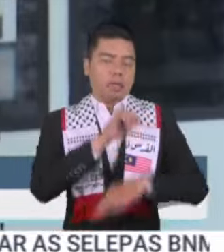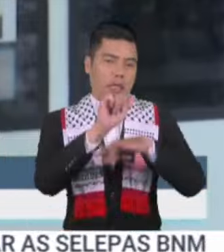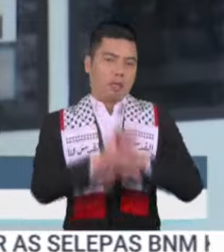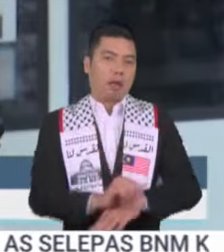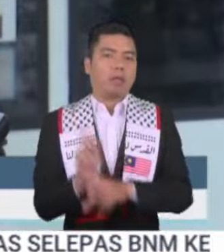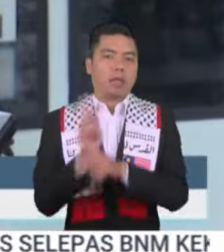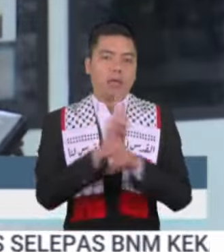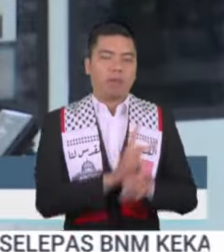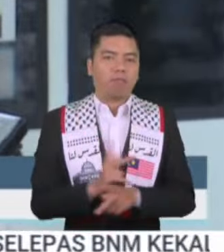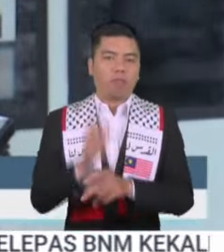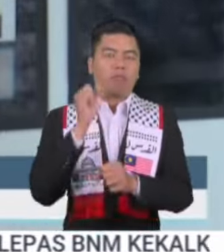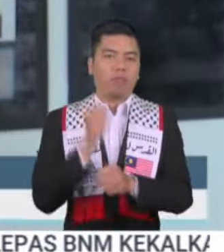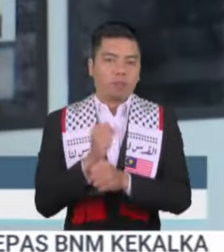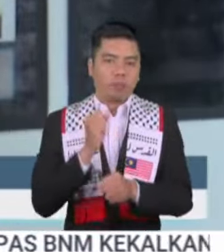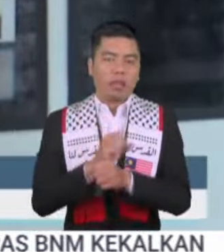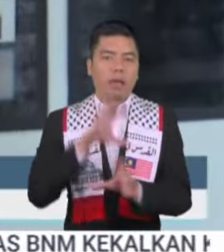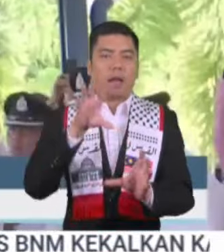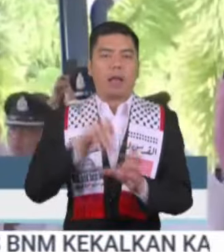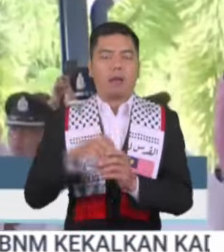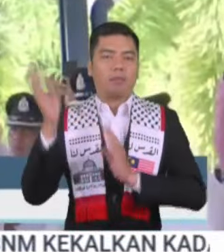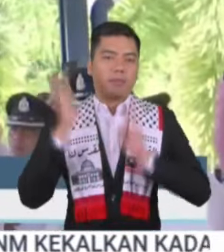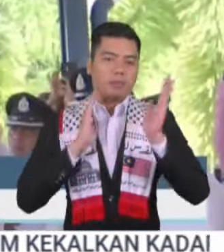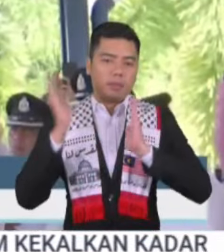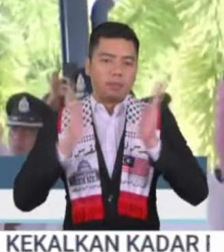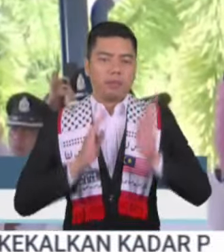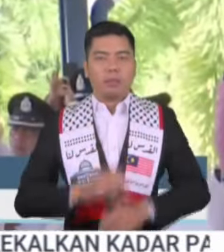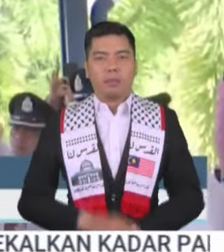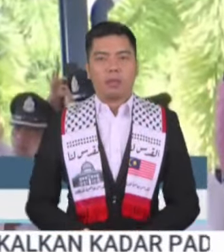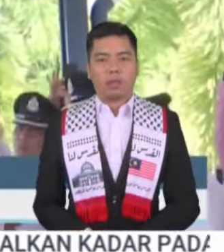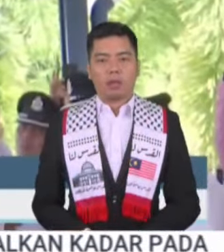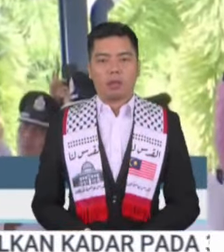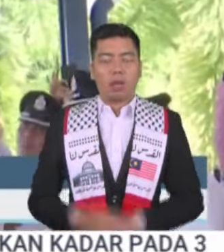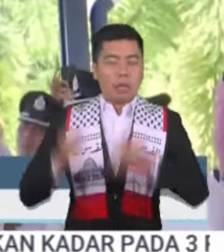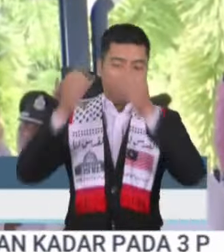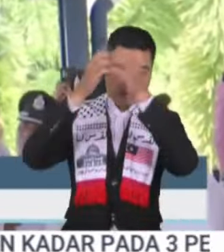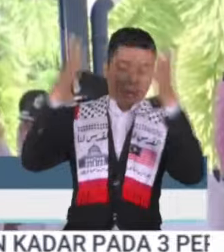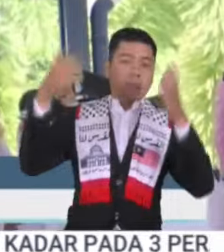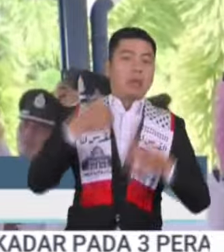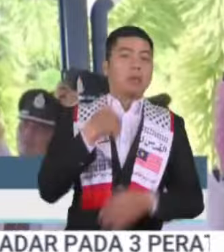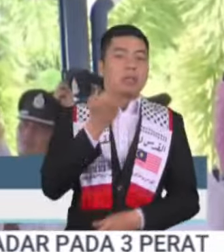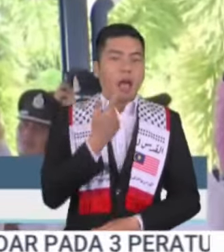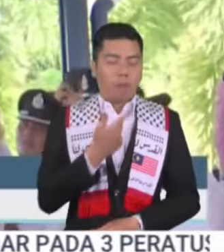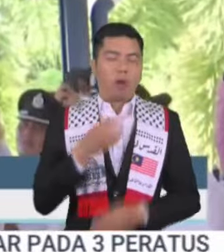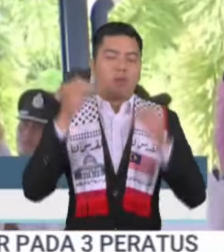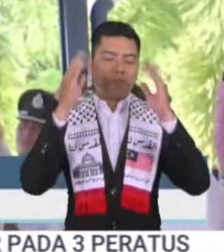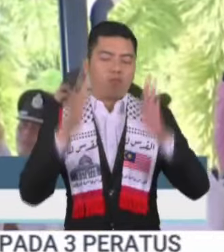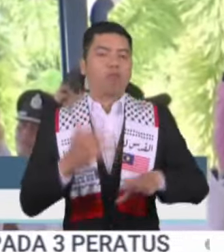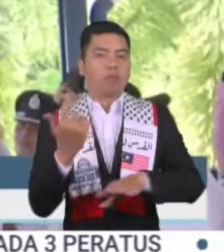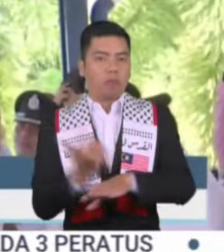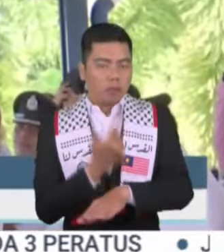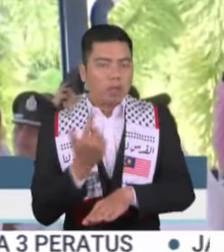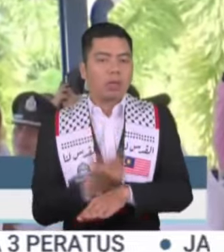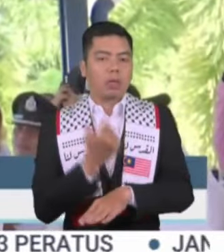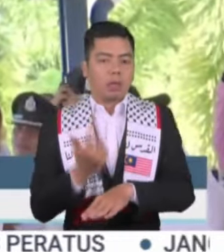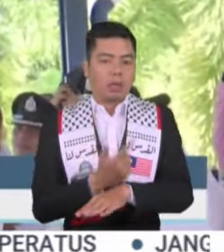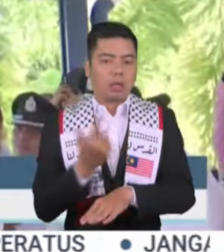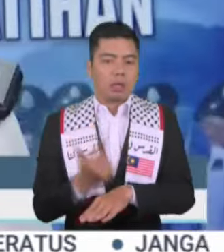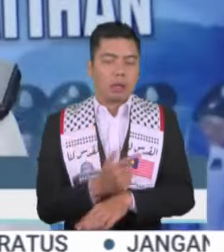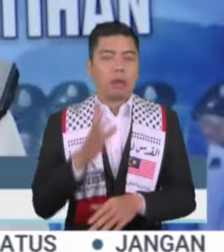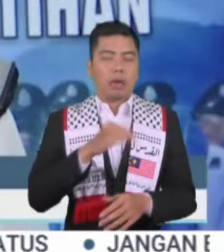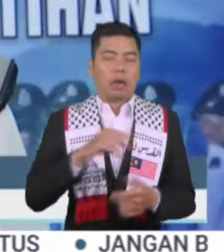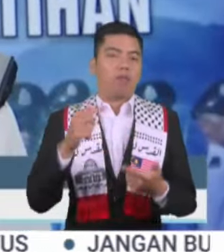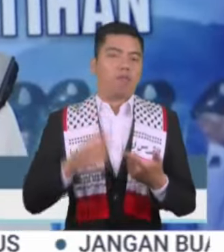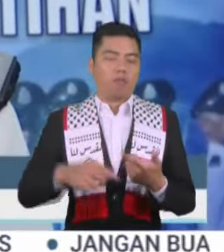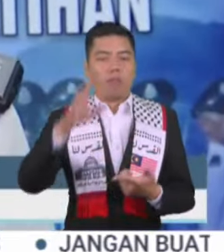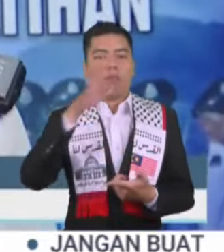dalam menjaga kerja di imagedrm inspirasi saya Saya punya juruatih lah itu yang kedua yang pertama inspirasi sayaalah Ibu